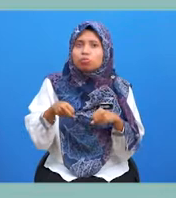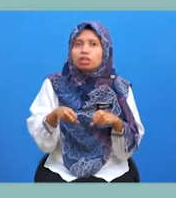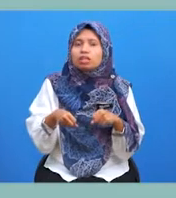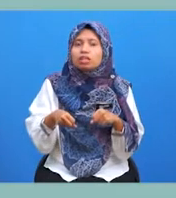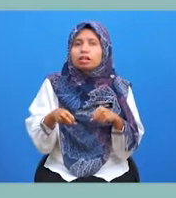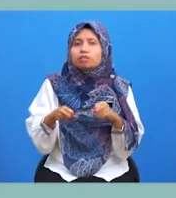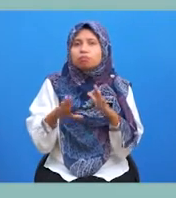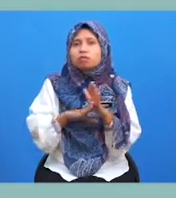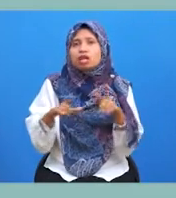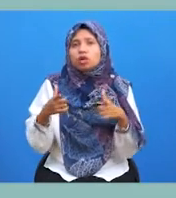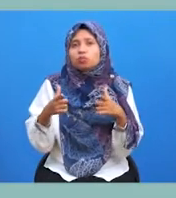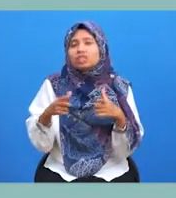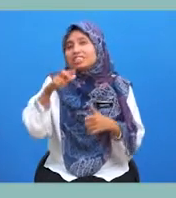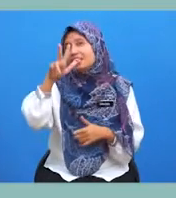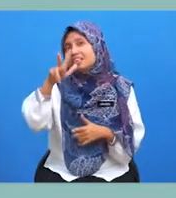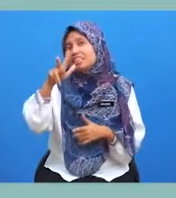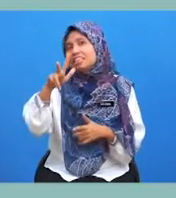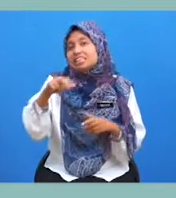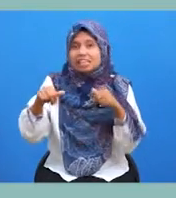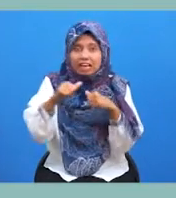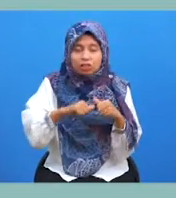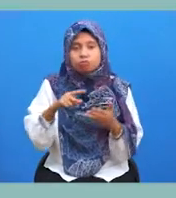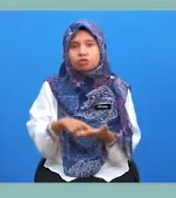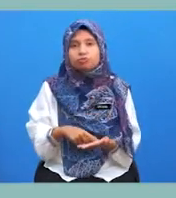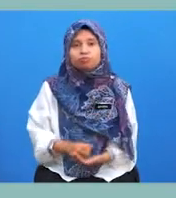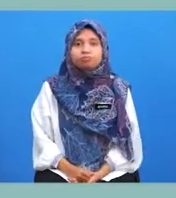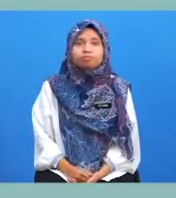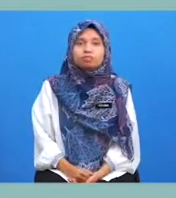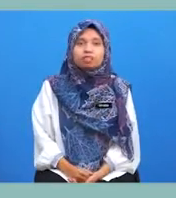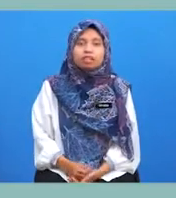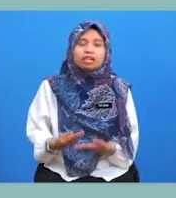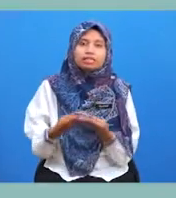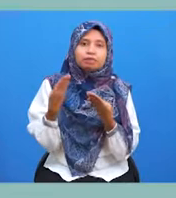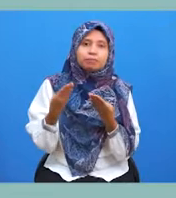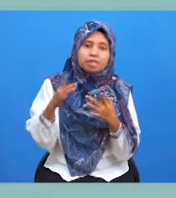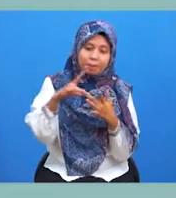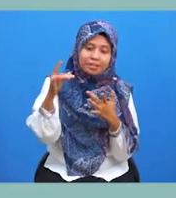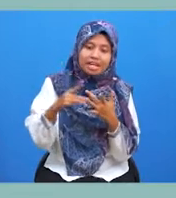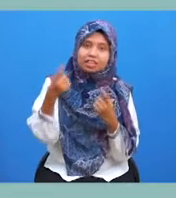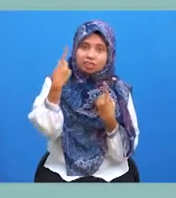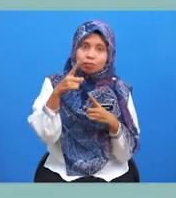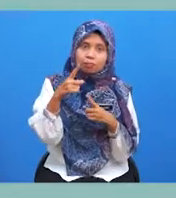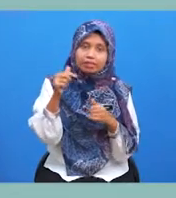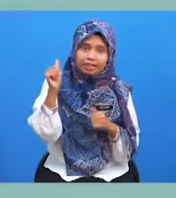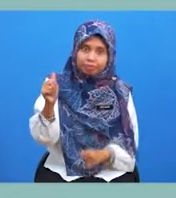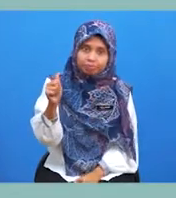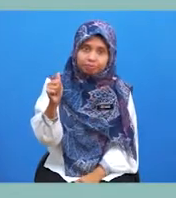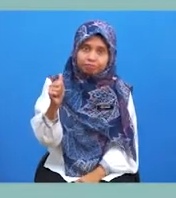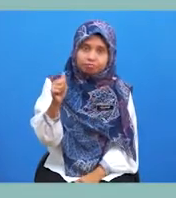membolehkan berlakunya tiga aktiviti ini? Diberi pilihan jawapan